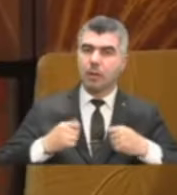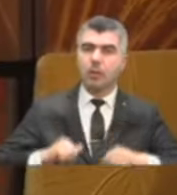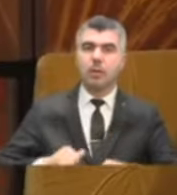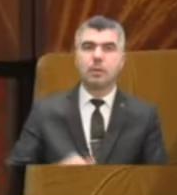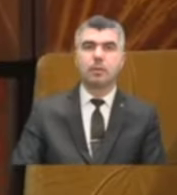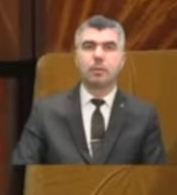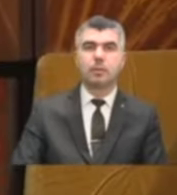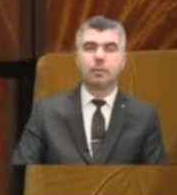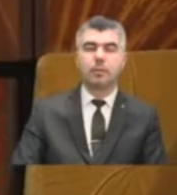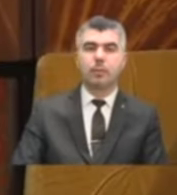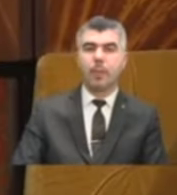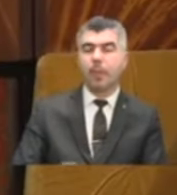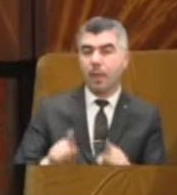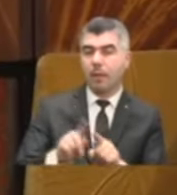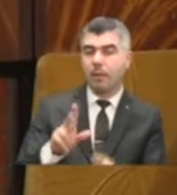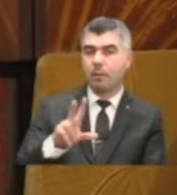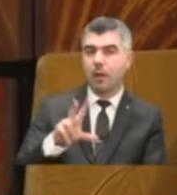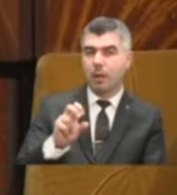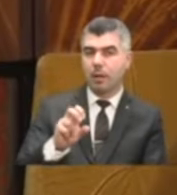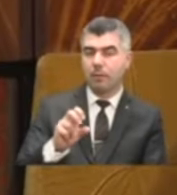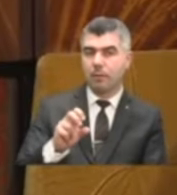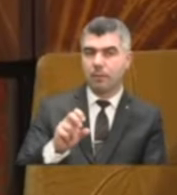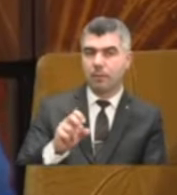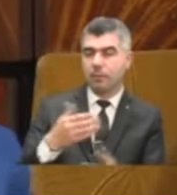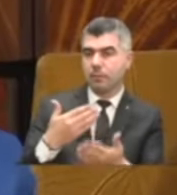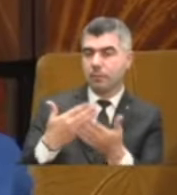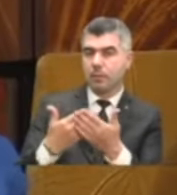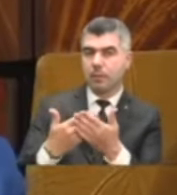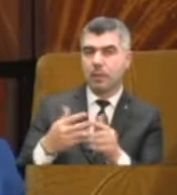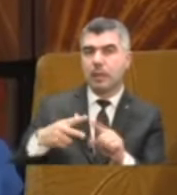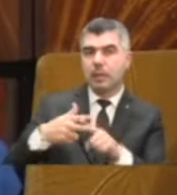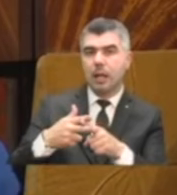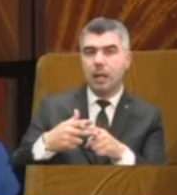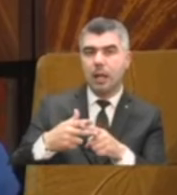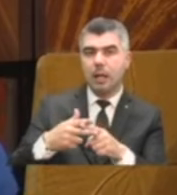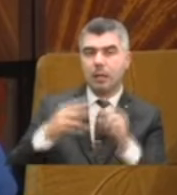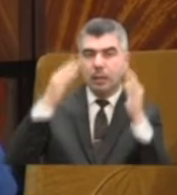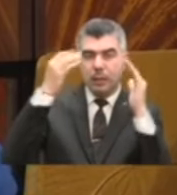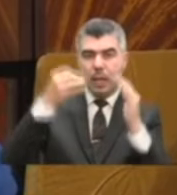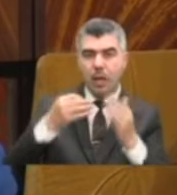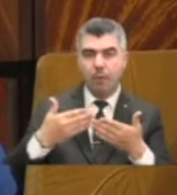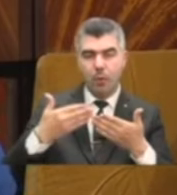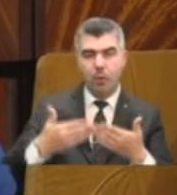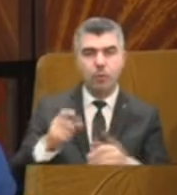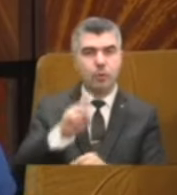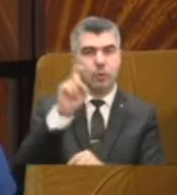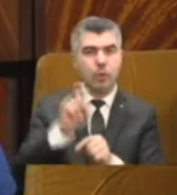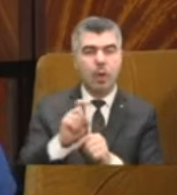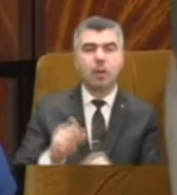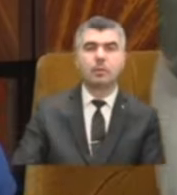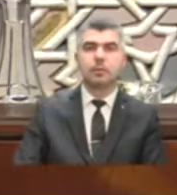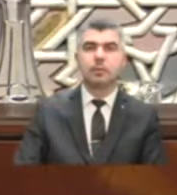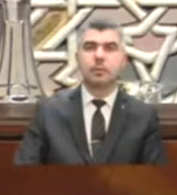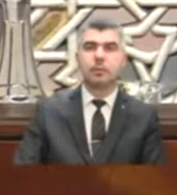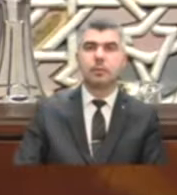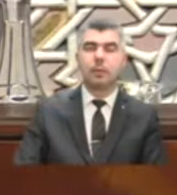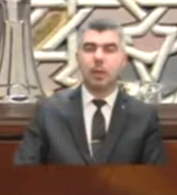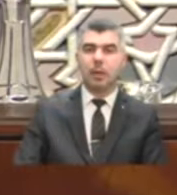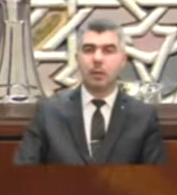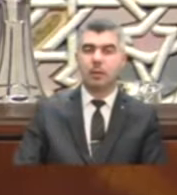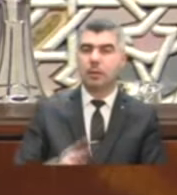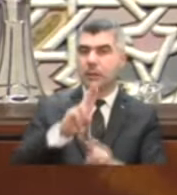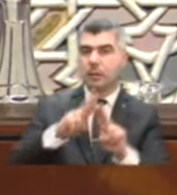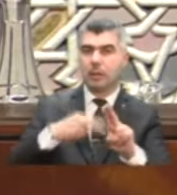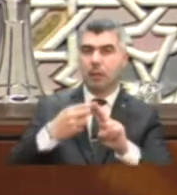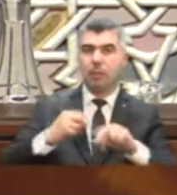الوزير، تابعنا ونتابع، تابعنا للتو حديثكم على الصناعة الثقافية، عن واقعها اليوم نسائلكم. جواب سيد